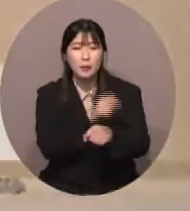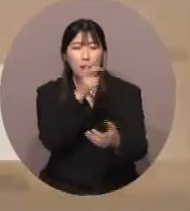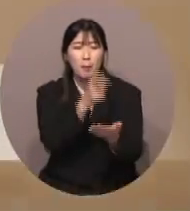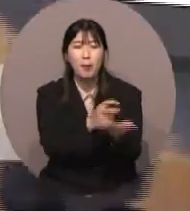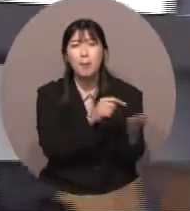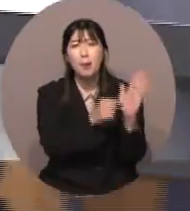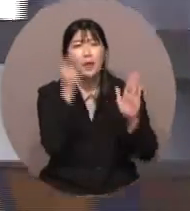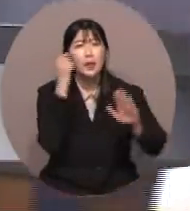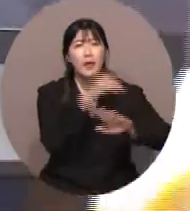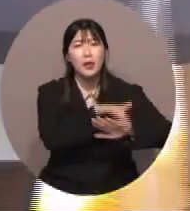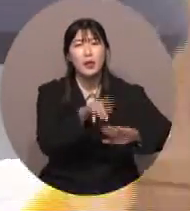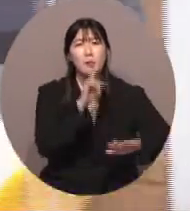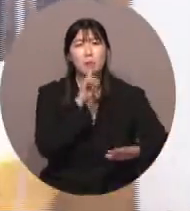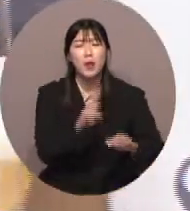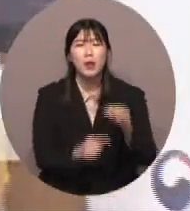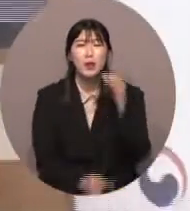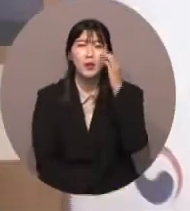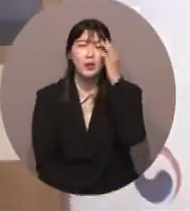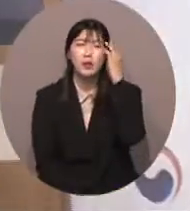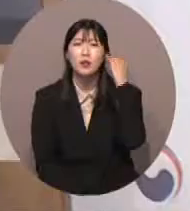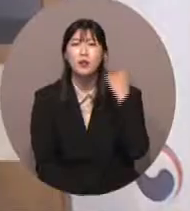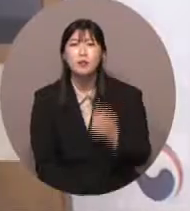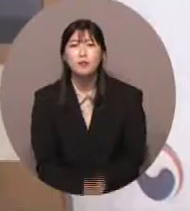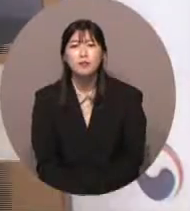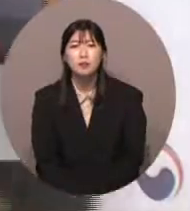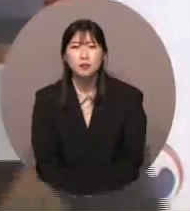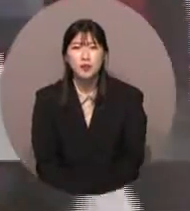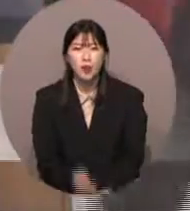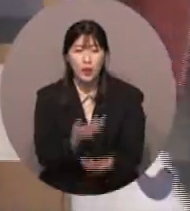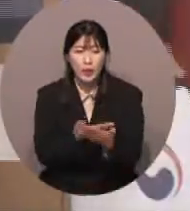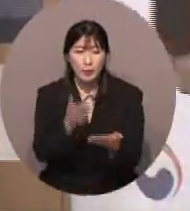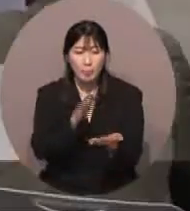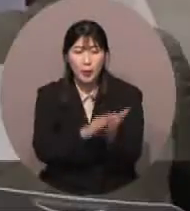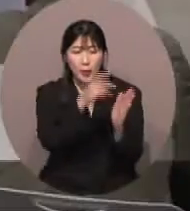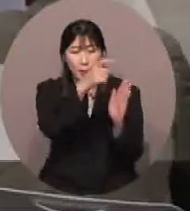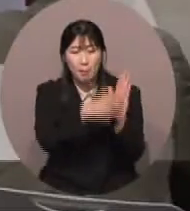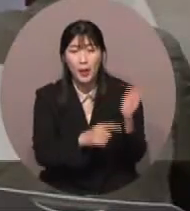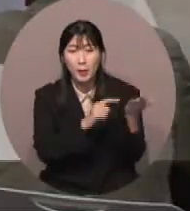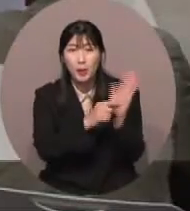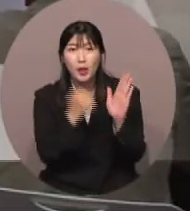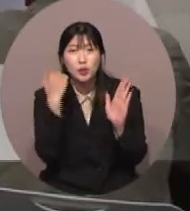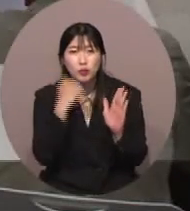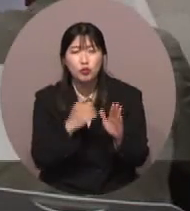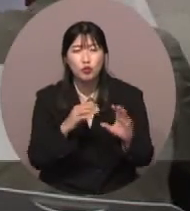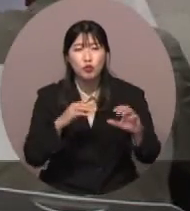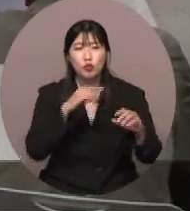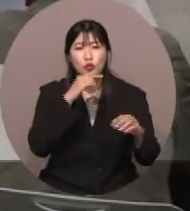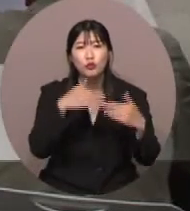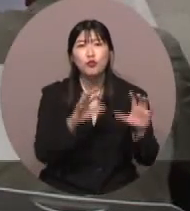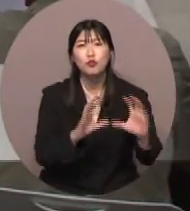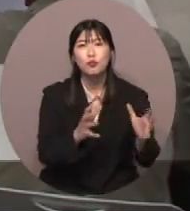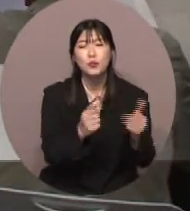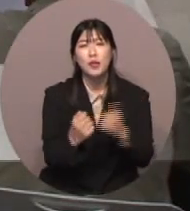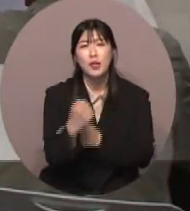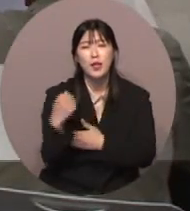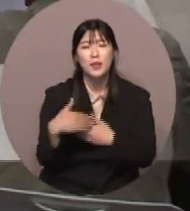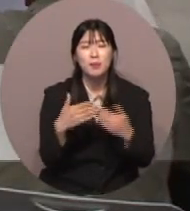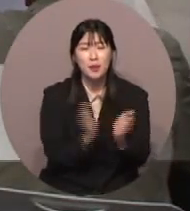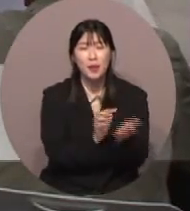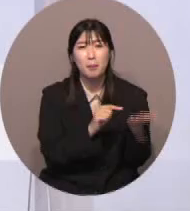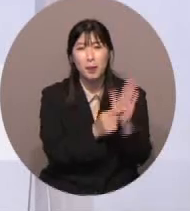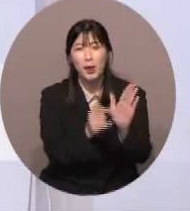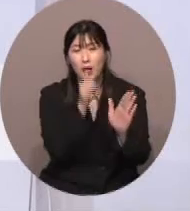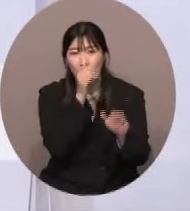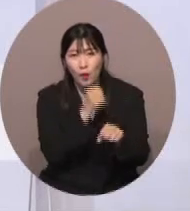추진하겠다고 밝혔습니다 한편 정부 조직법 개편하는 국민의 힘 의원 입법으로 발휘될 예정인 가운데 더불어민주당이